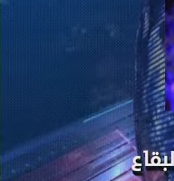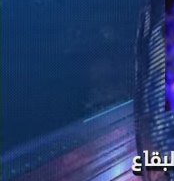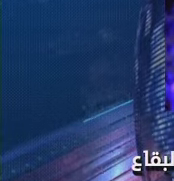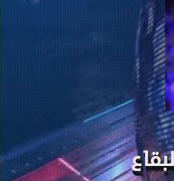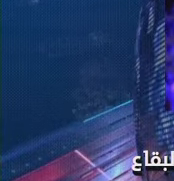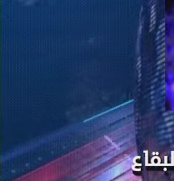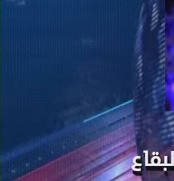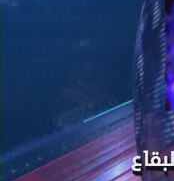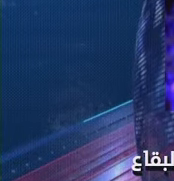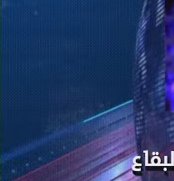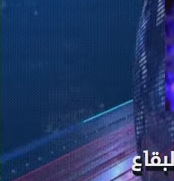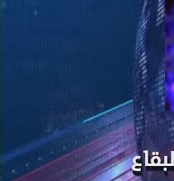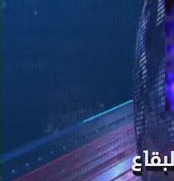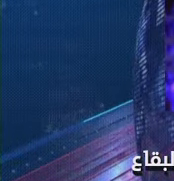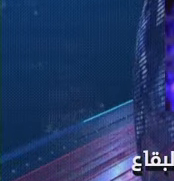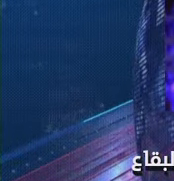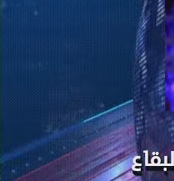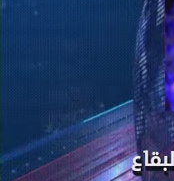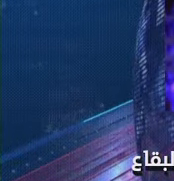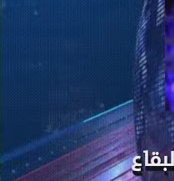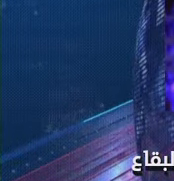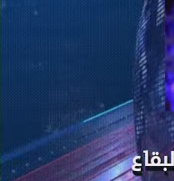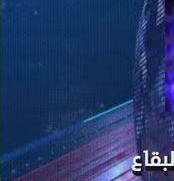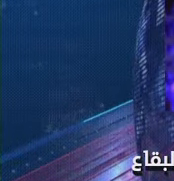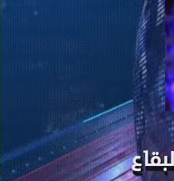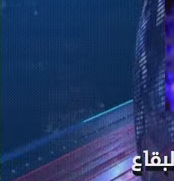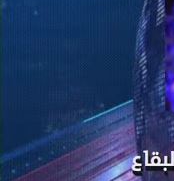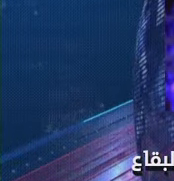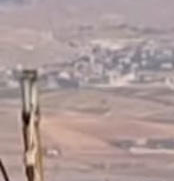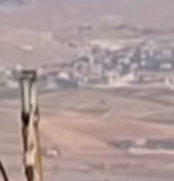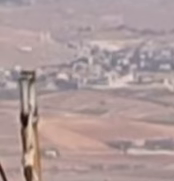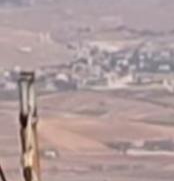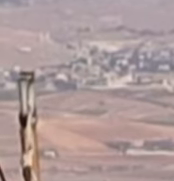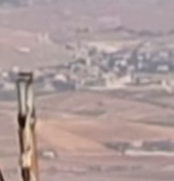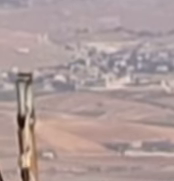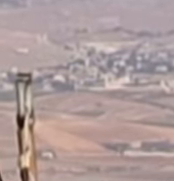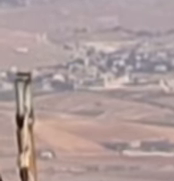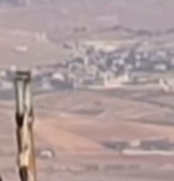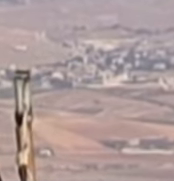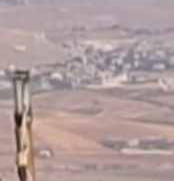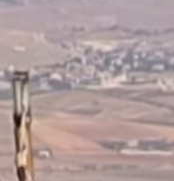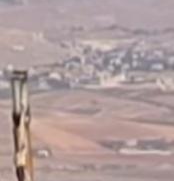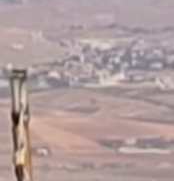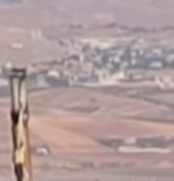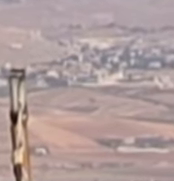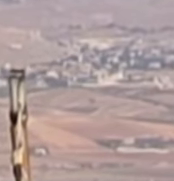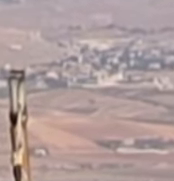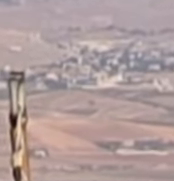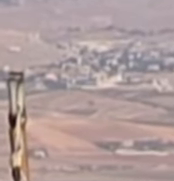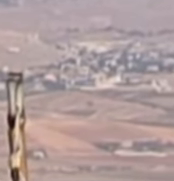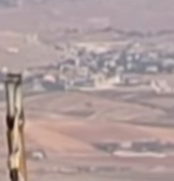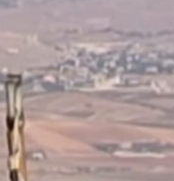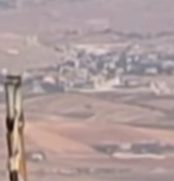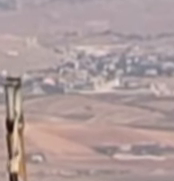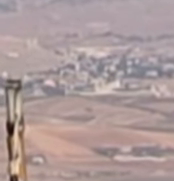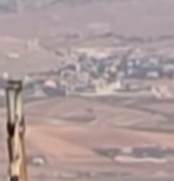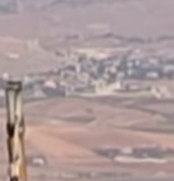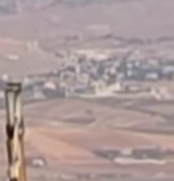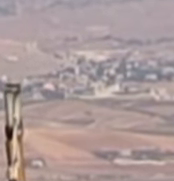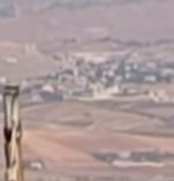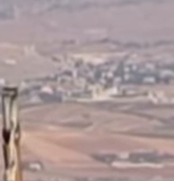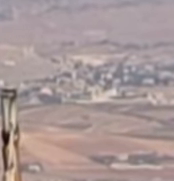الساعة شملت أغلبها في قرى قضاء بعلبك. نبدأ من الغارة التي استهدفت بلدة الحلانية،